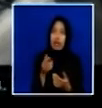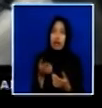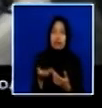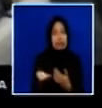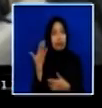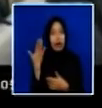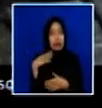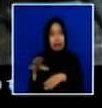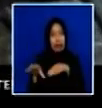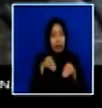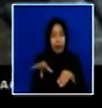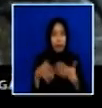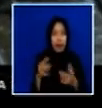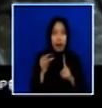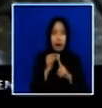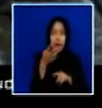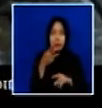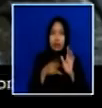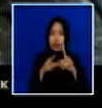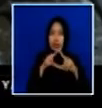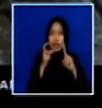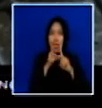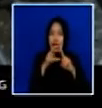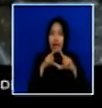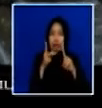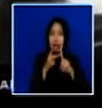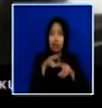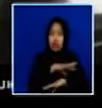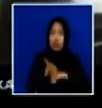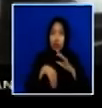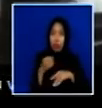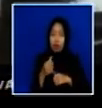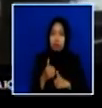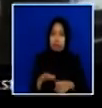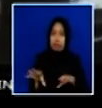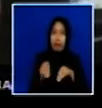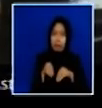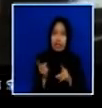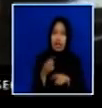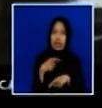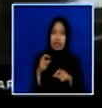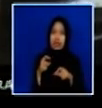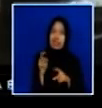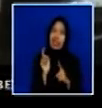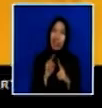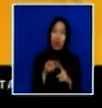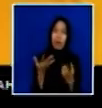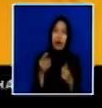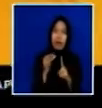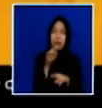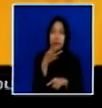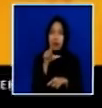Hai yang bersangkutan mendapatkan semua kendaraan ini dari oleh salah satu pelaku